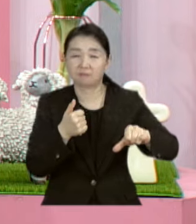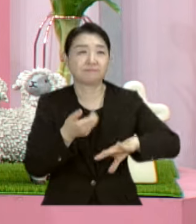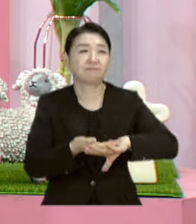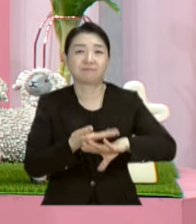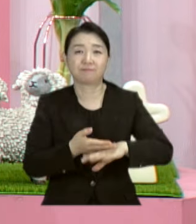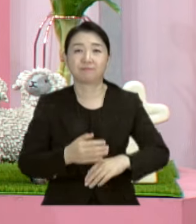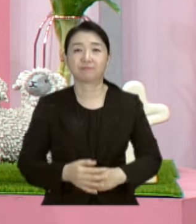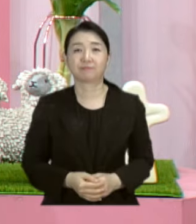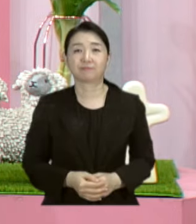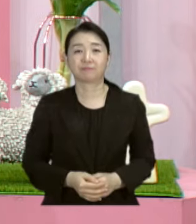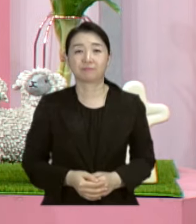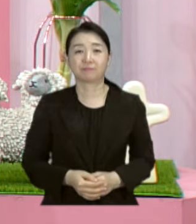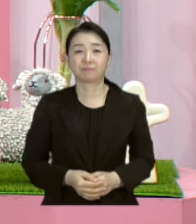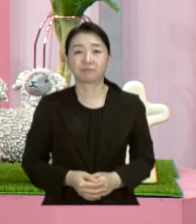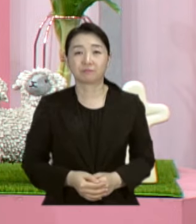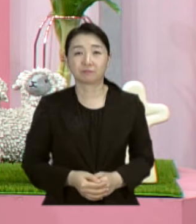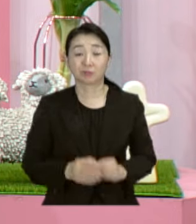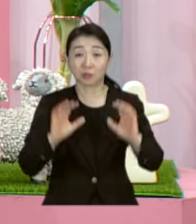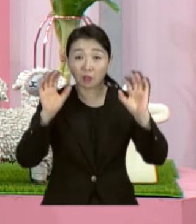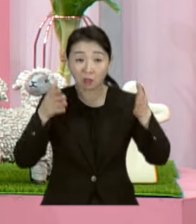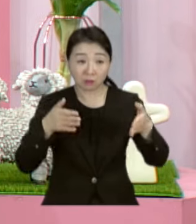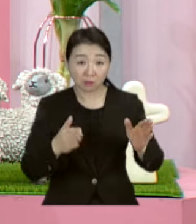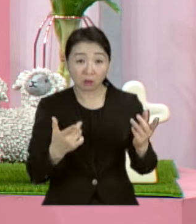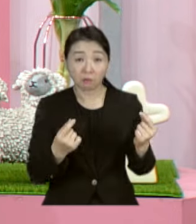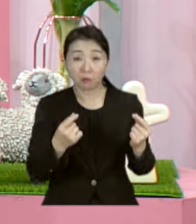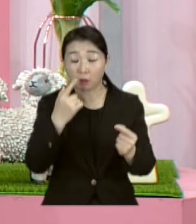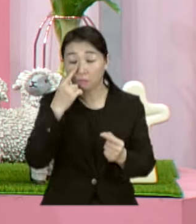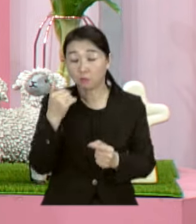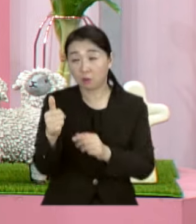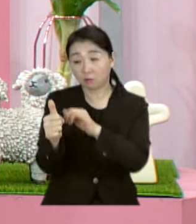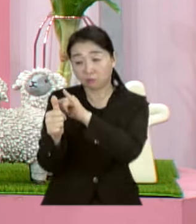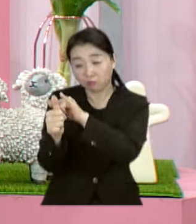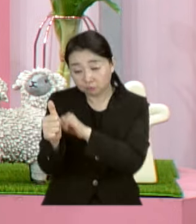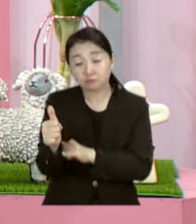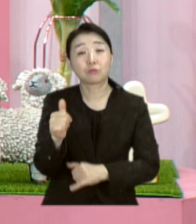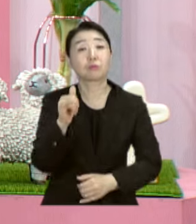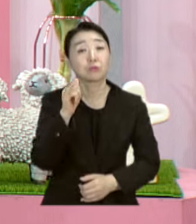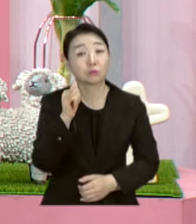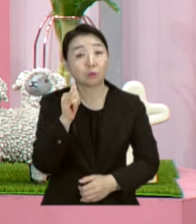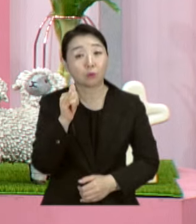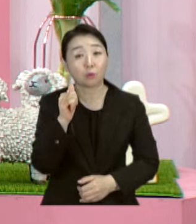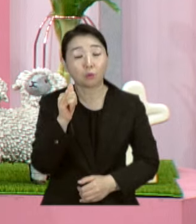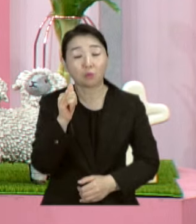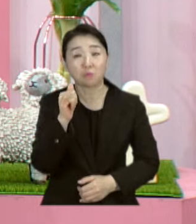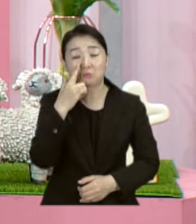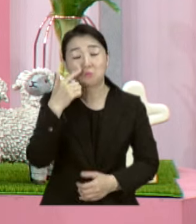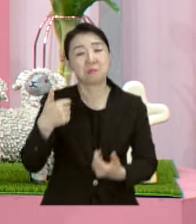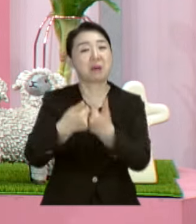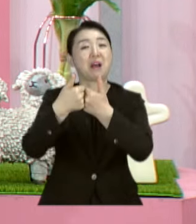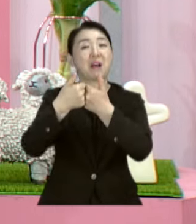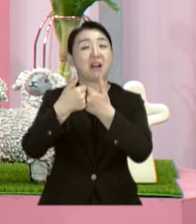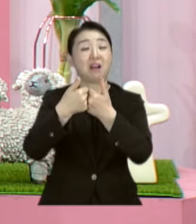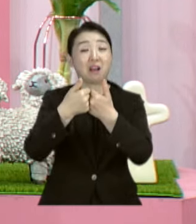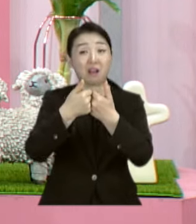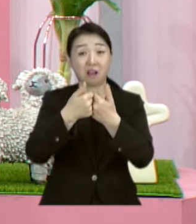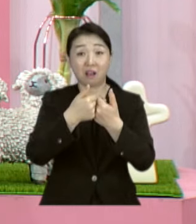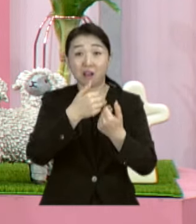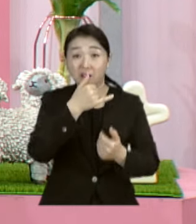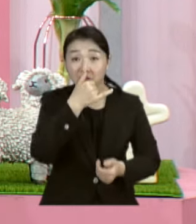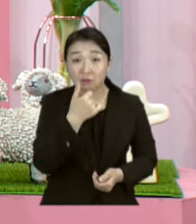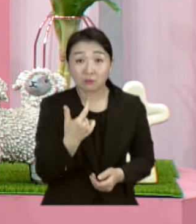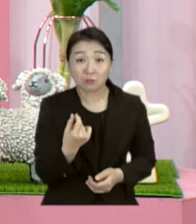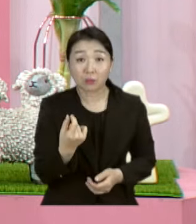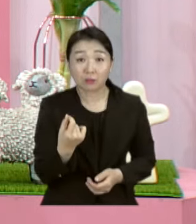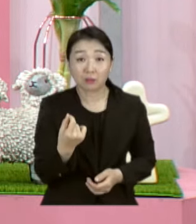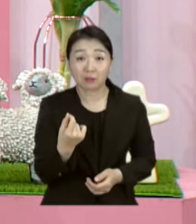것하고는 차이가 있는 거예요. 예. 애들이 다 태어났지만은 부모에게 효도하는 부모 아이가 있고 부모와 맞서는 아이가 있잖아요. 네네. 이런